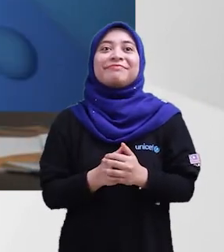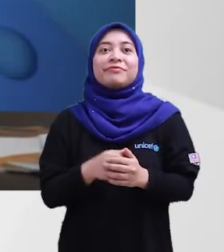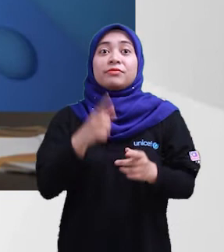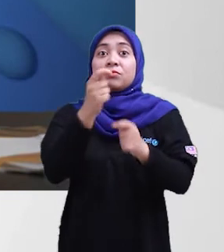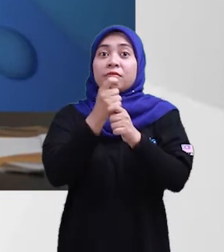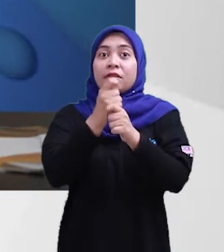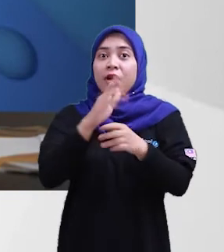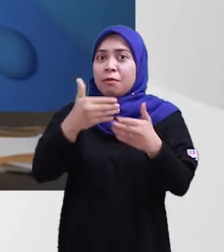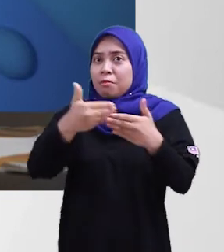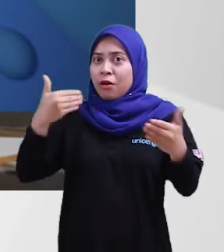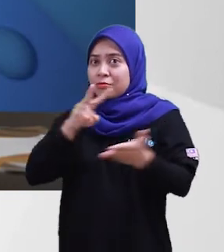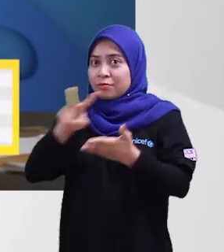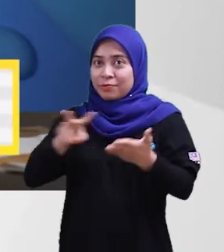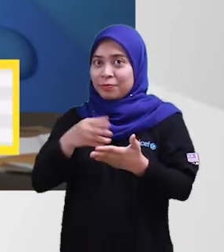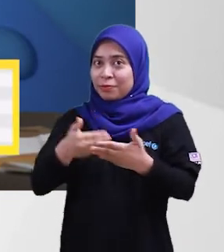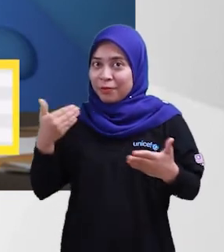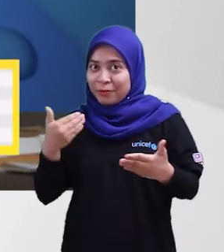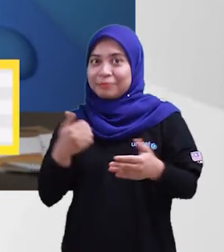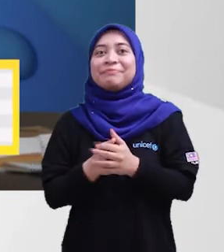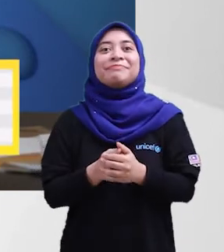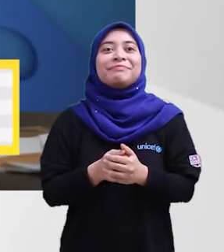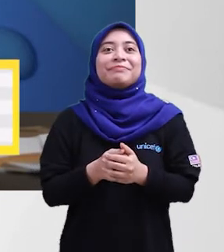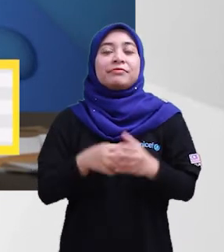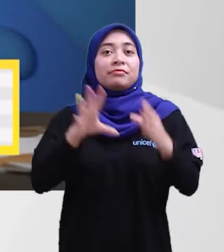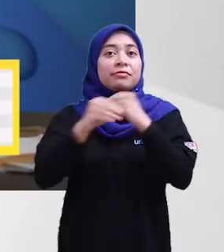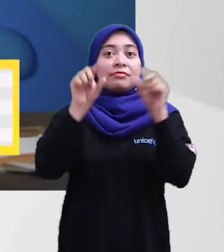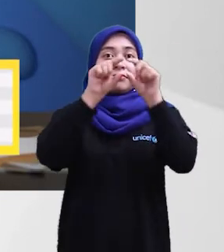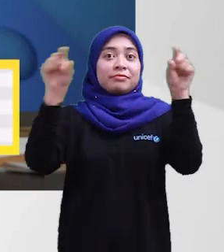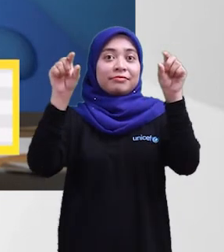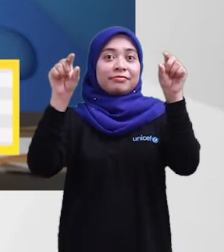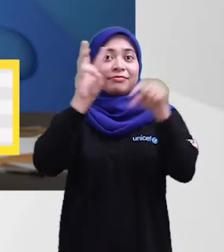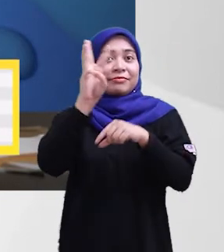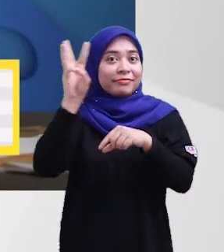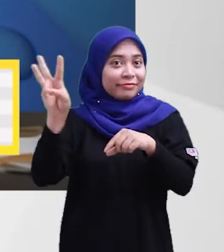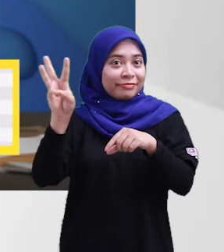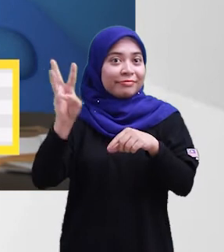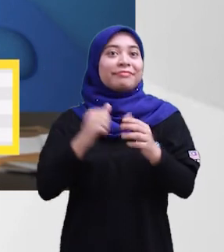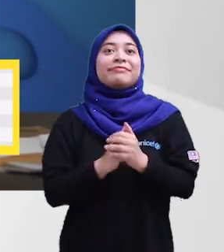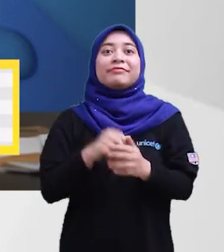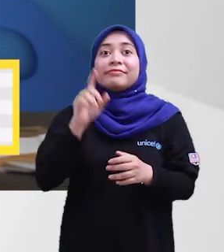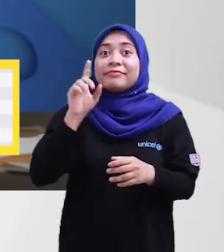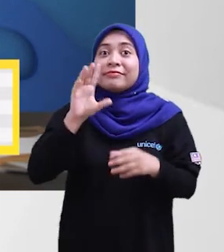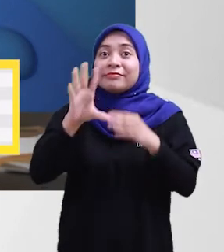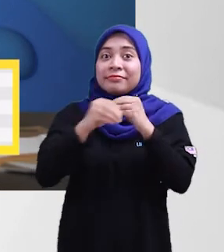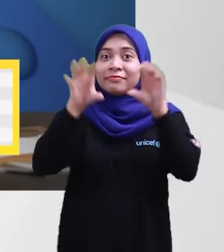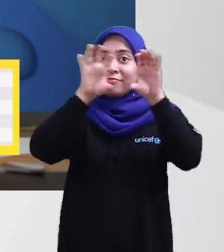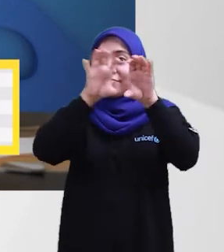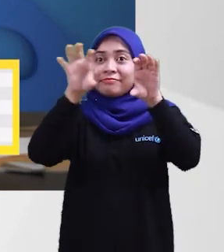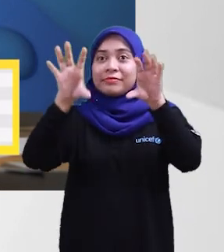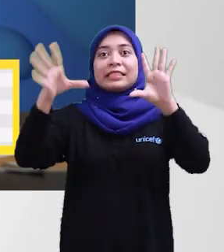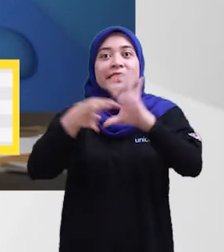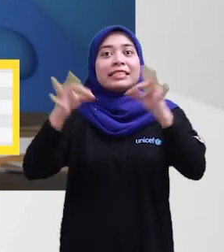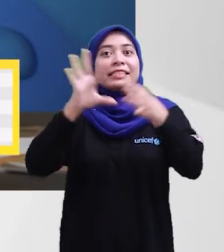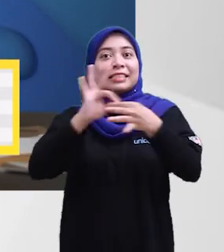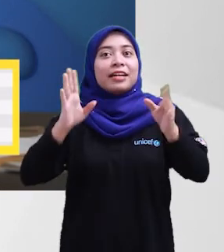kepadanya. Tugasan anda sebelum video seterusnya adalah yang pertama, tambahkan menu di laman web anda. Yang kedua, tambahkan satu